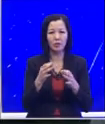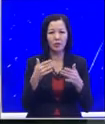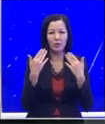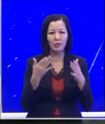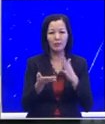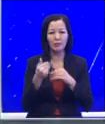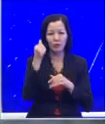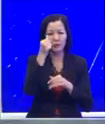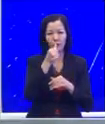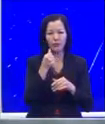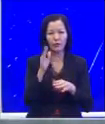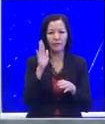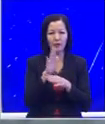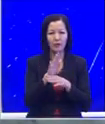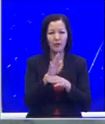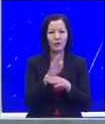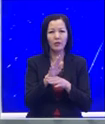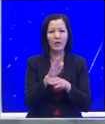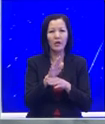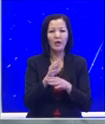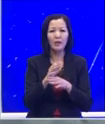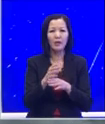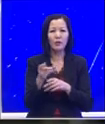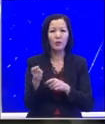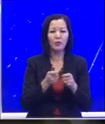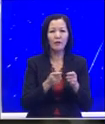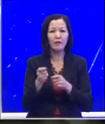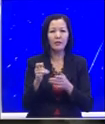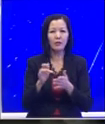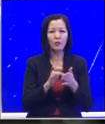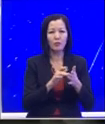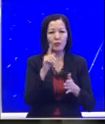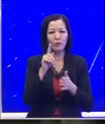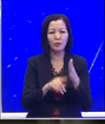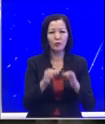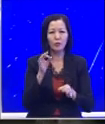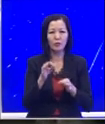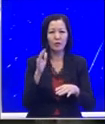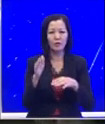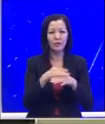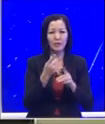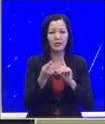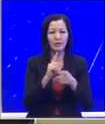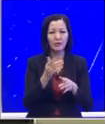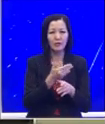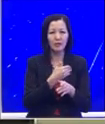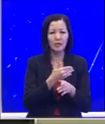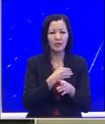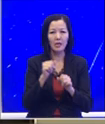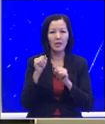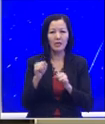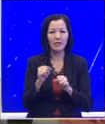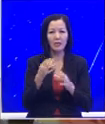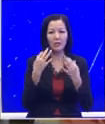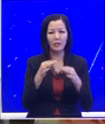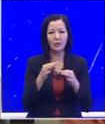прошлом году приговора. Адвокат экс-руководителя турфирмы намерен убедить судей изменить отбыть наказание. По мнению стороны защиты, это